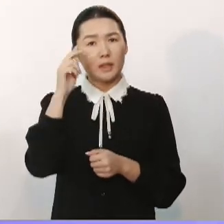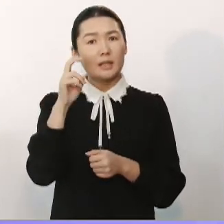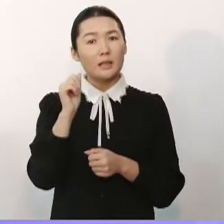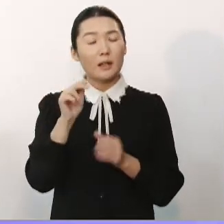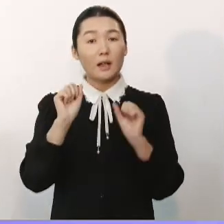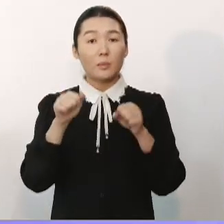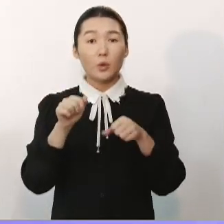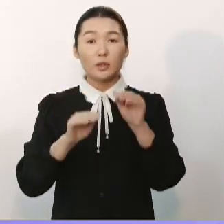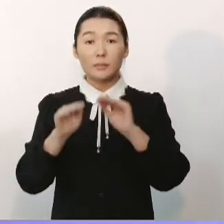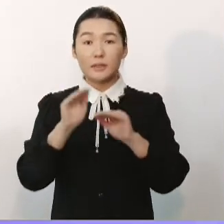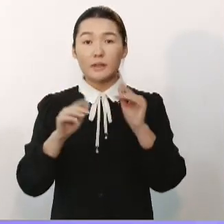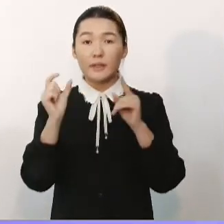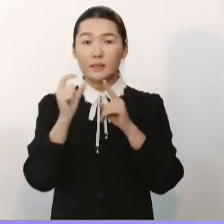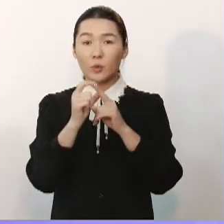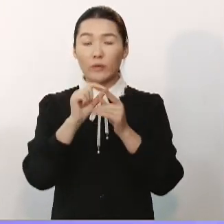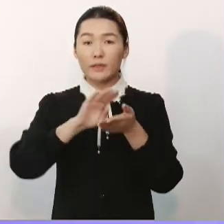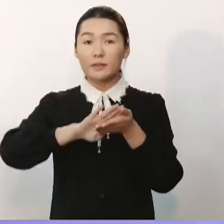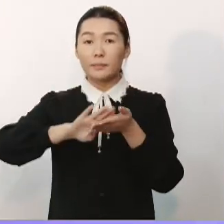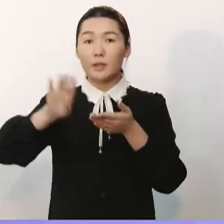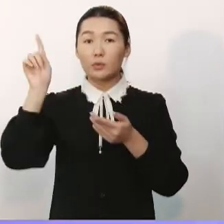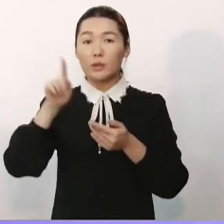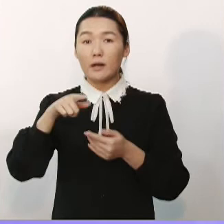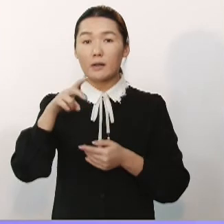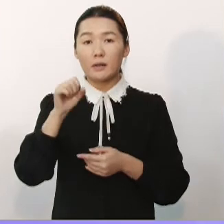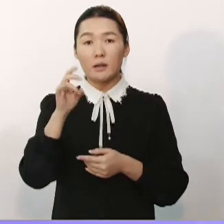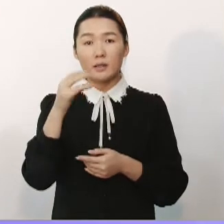можно образовать слово с безударной гласной?